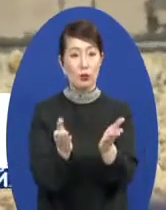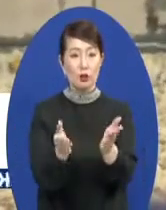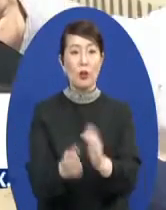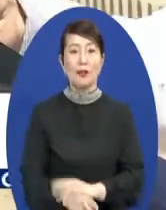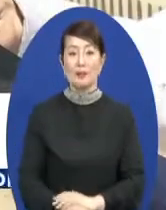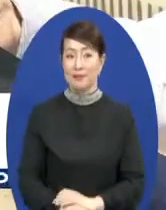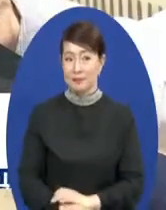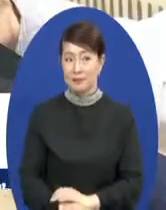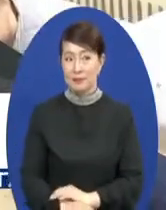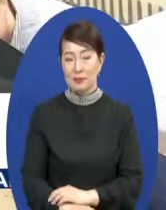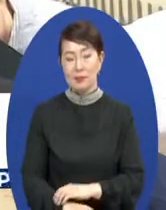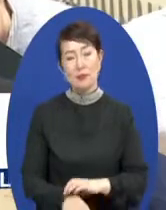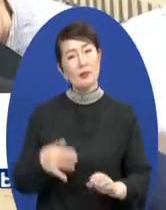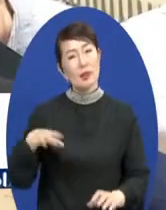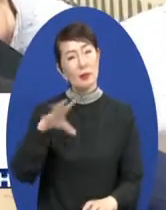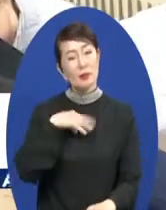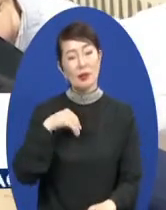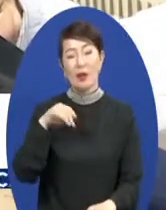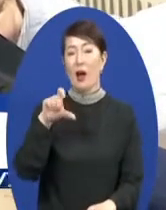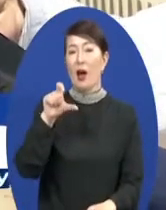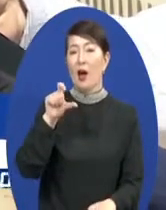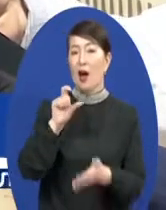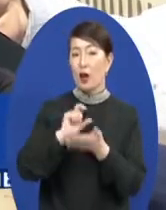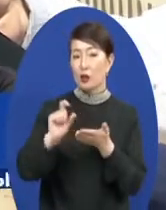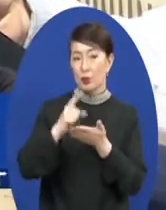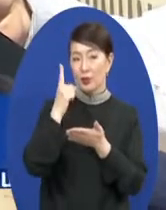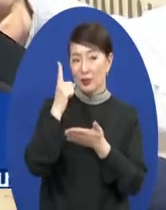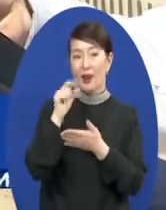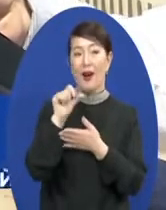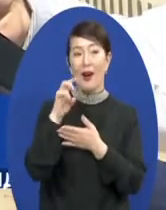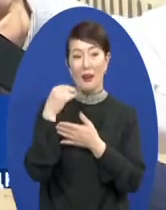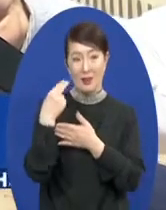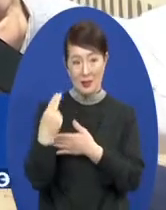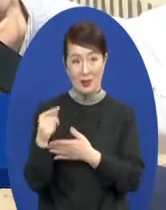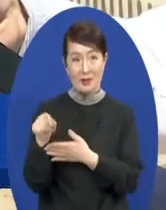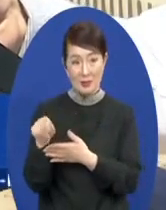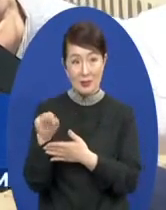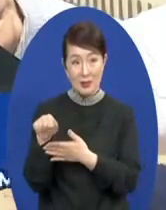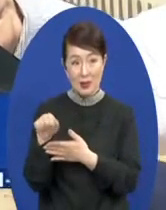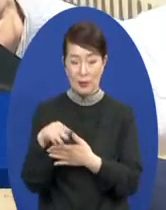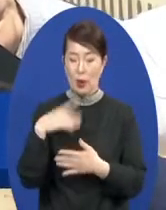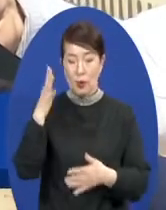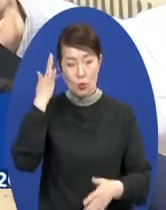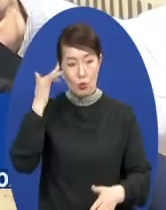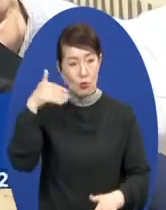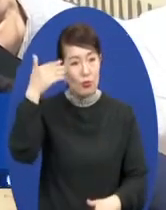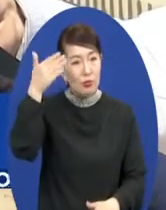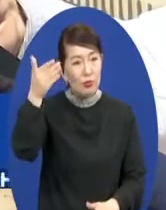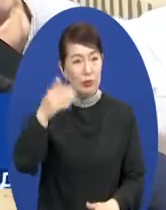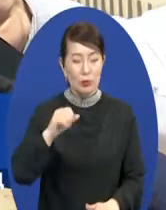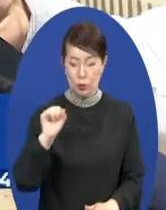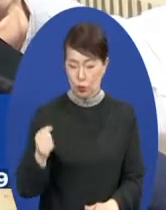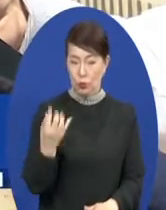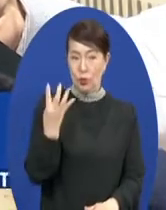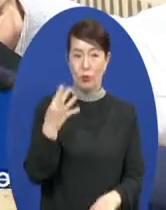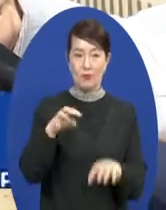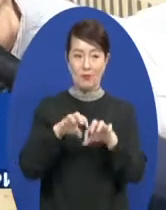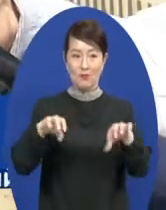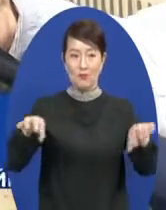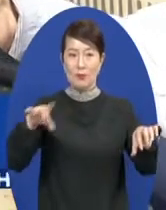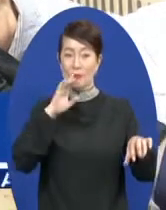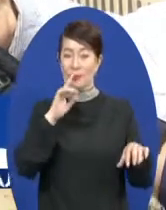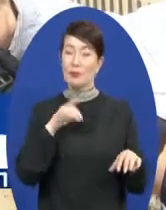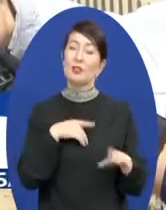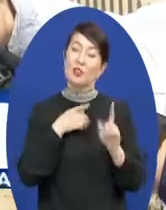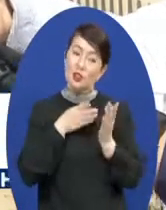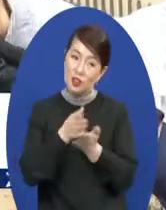юм. За, ер нь бид төрөл экспорт нэг гарцтай шүү дээ, гашуун сухат гэдэг. А, энэ гарцаа бидний хувьд одоо 20 ирээдүйд дөрв болгоно гэдэг